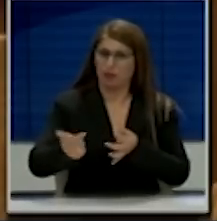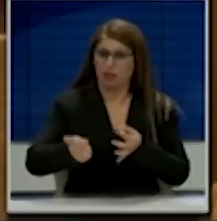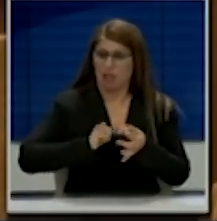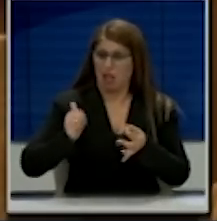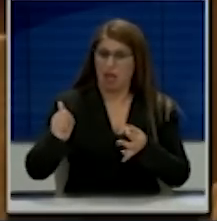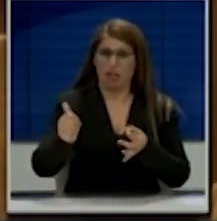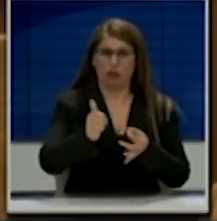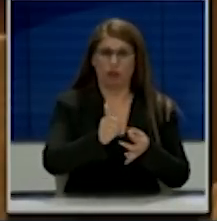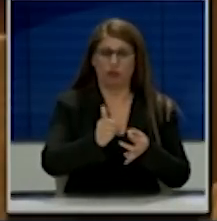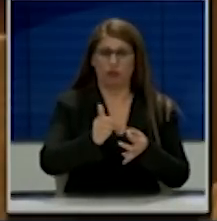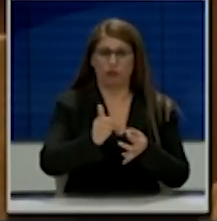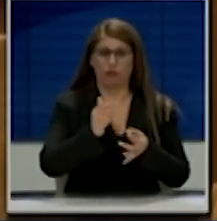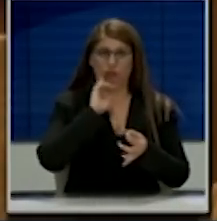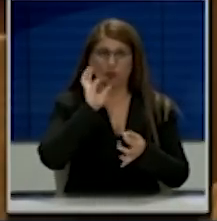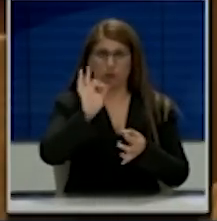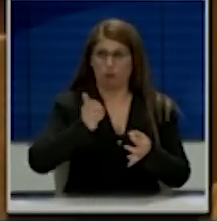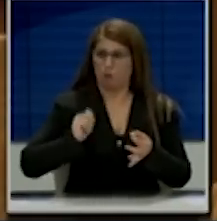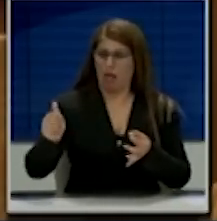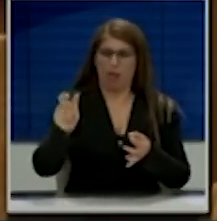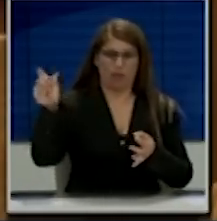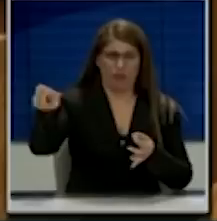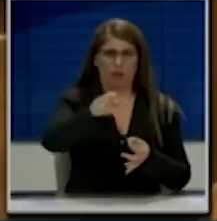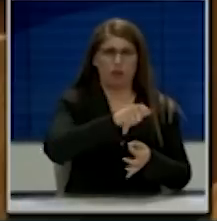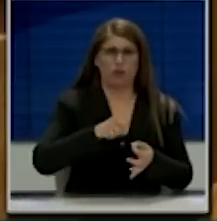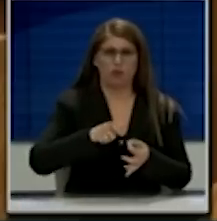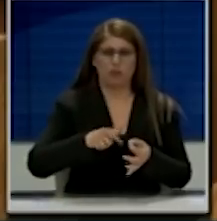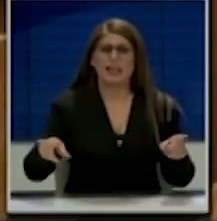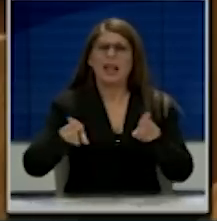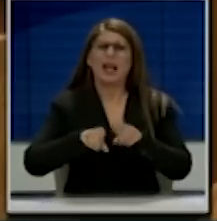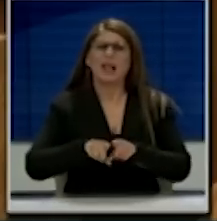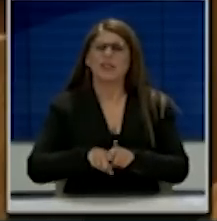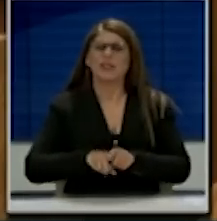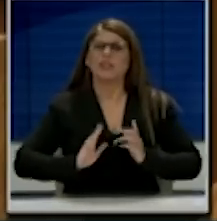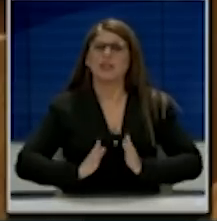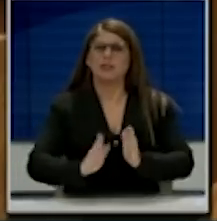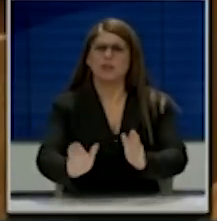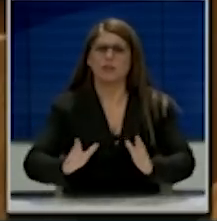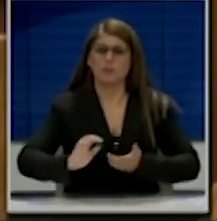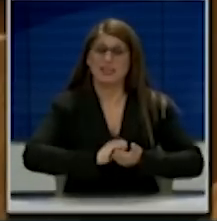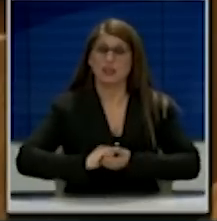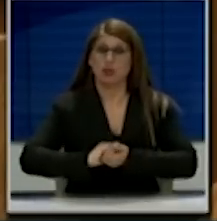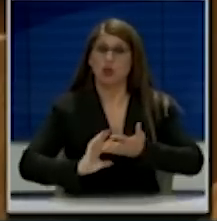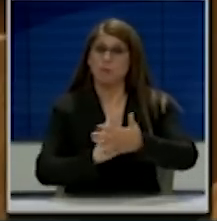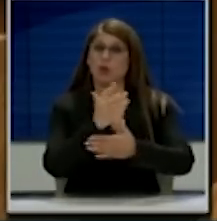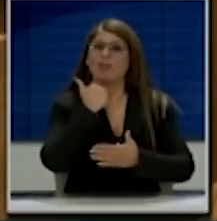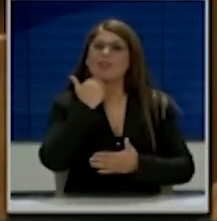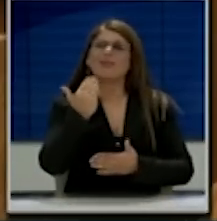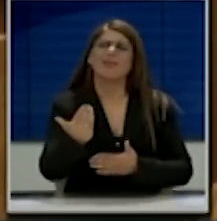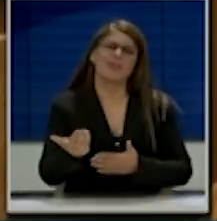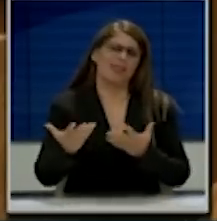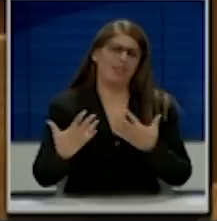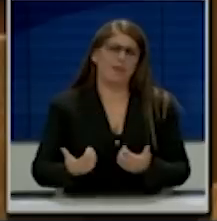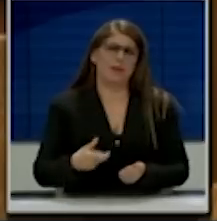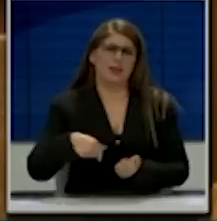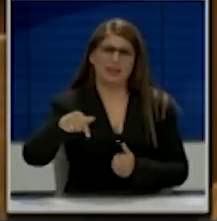ατομικές φιλοδοξίες της καθεμιάς, του καθενός, θα συμβαδίζουν με τη συλλογική πρόοδο, δεν πρόκειται να υπάρξει